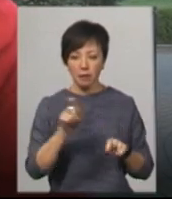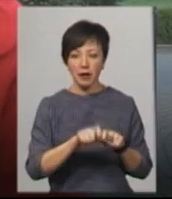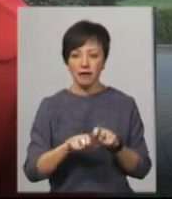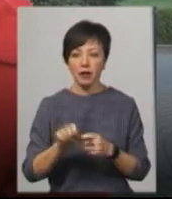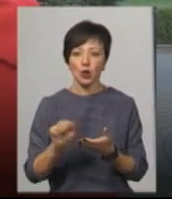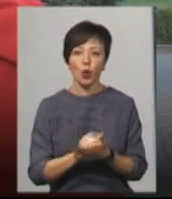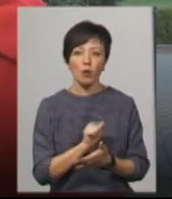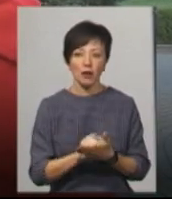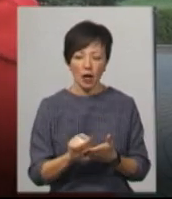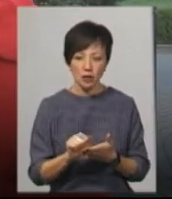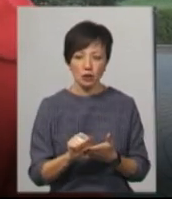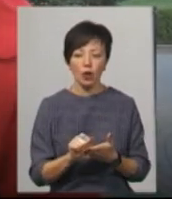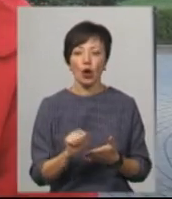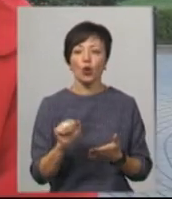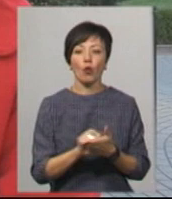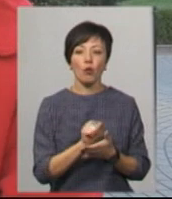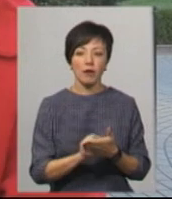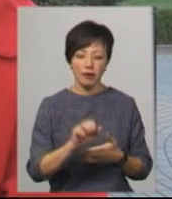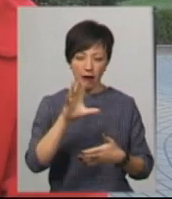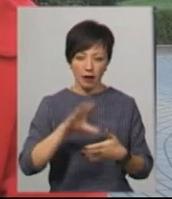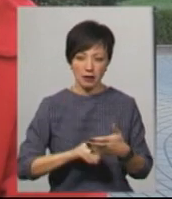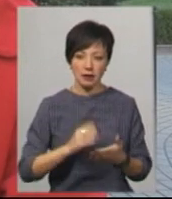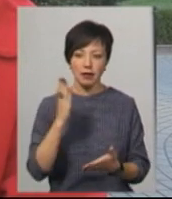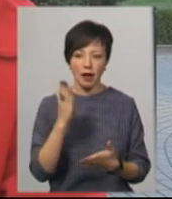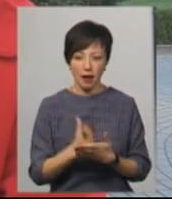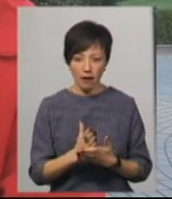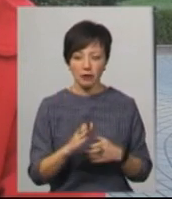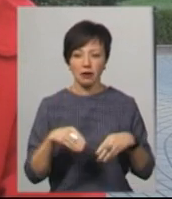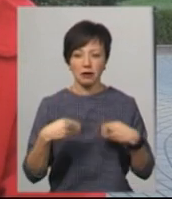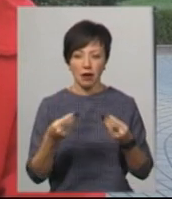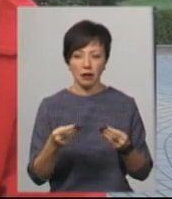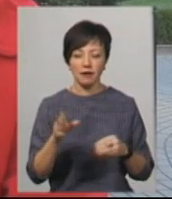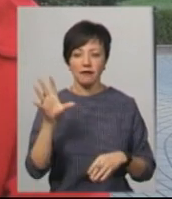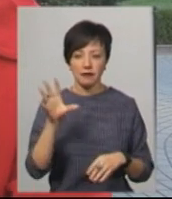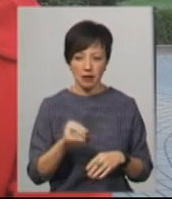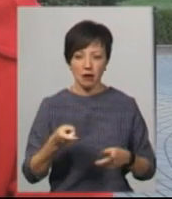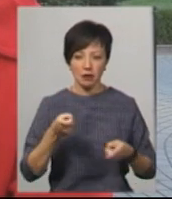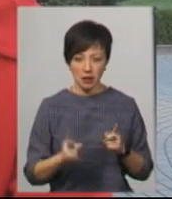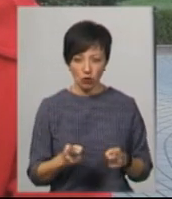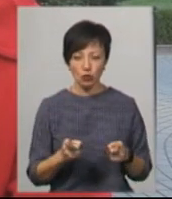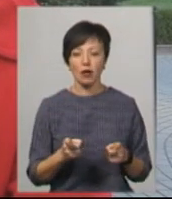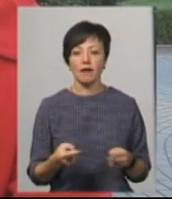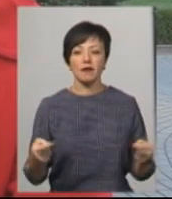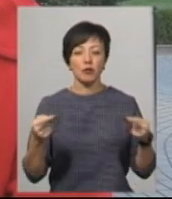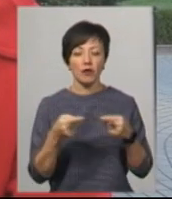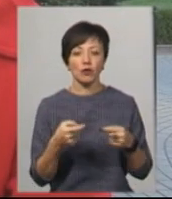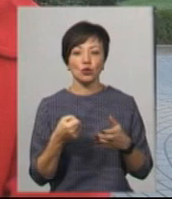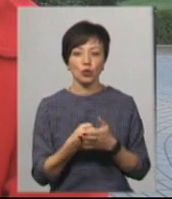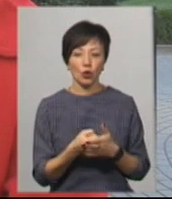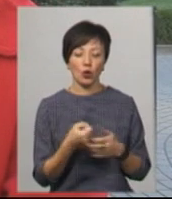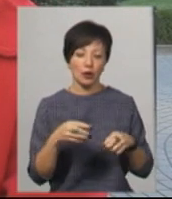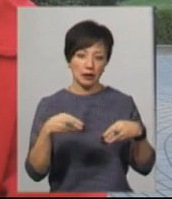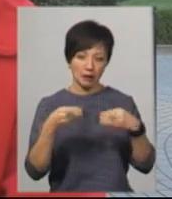документацію. Документація була наявна і надана, вся діюча. Відповідно до наданих